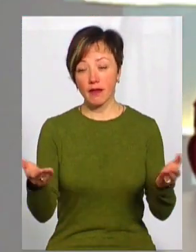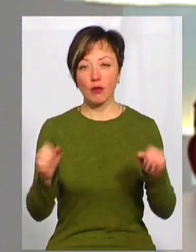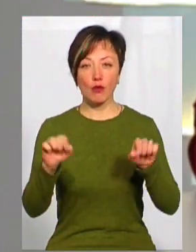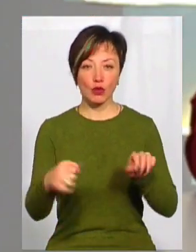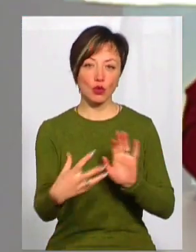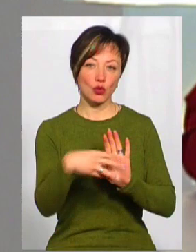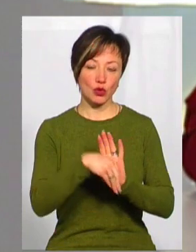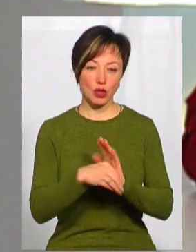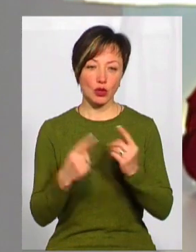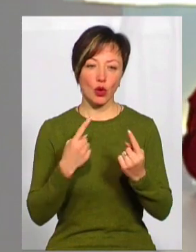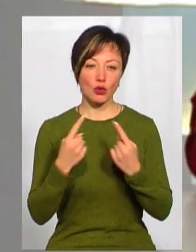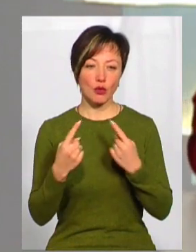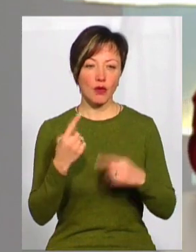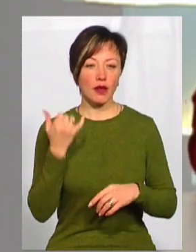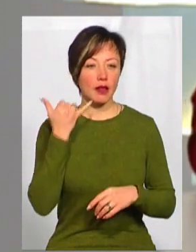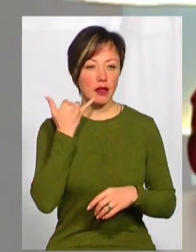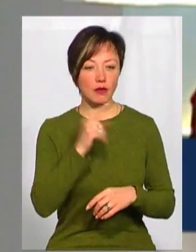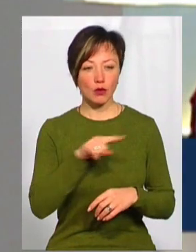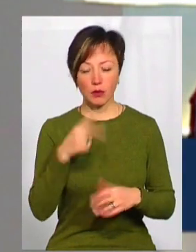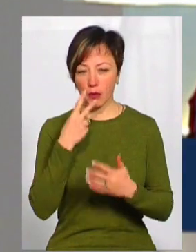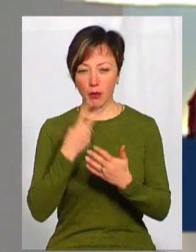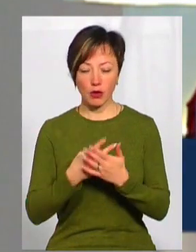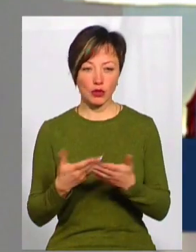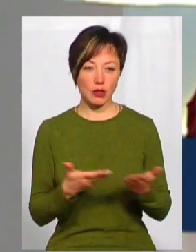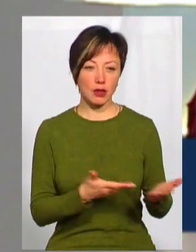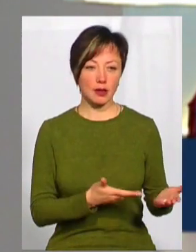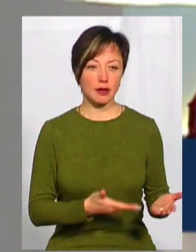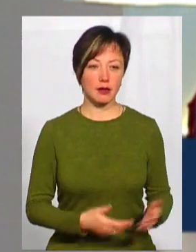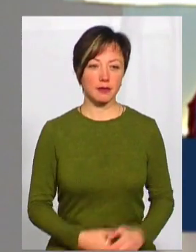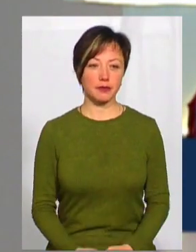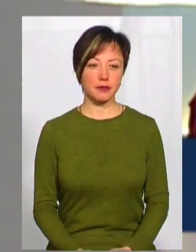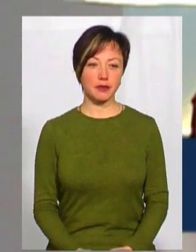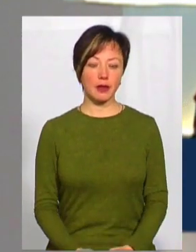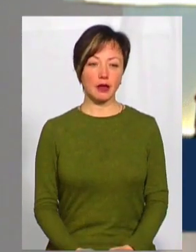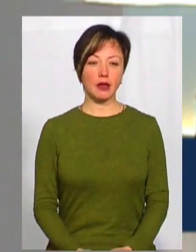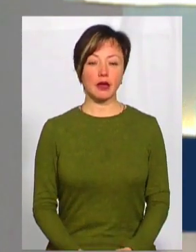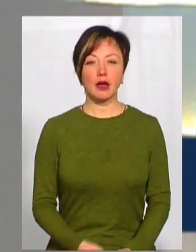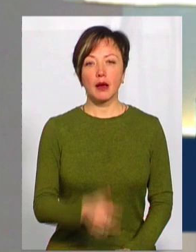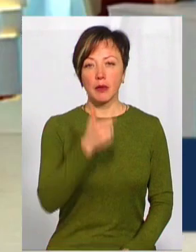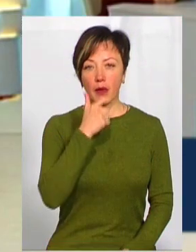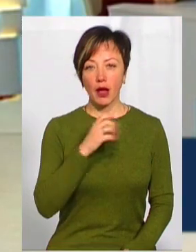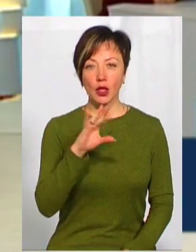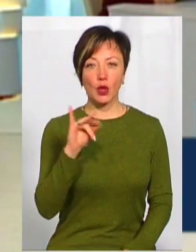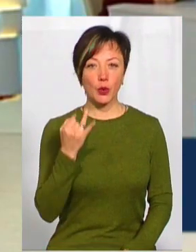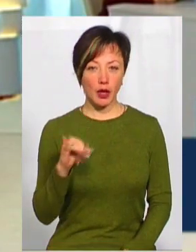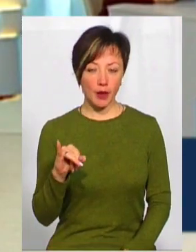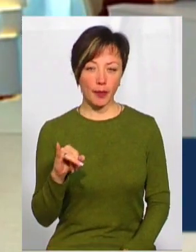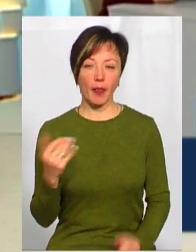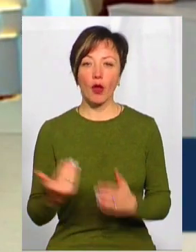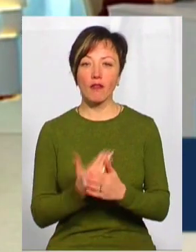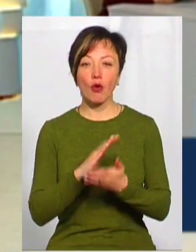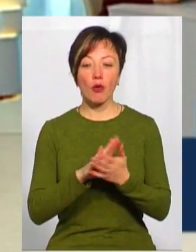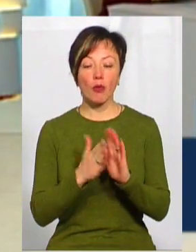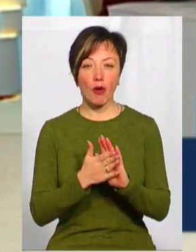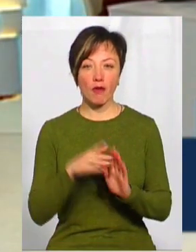долучатися до розмови. Номер телефона ви бачите на екрані. Пане Юрію, нові умови, про які